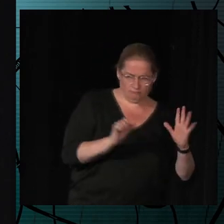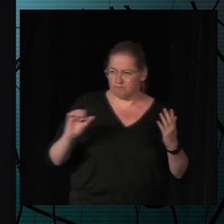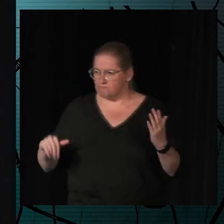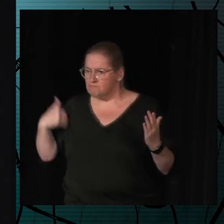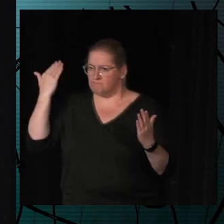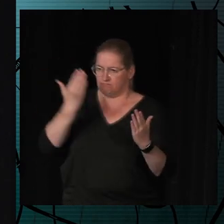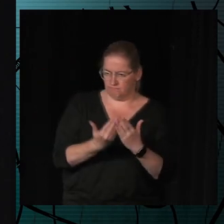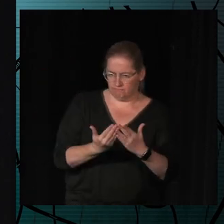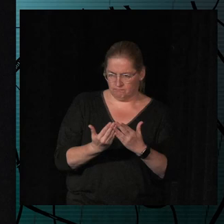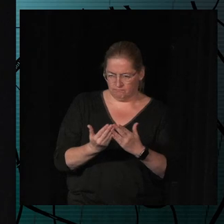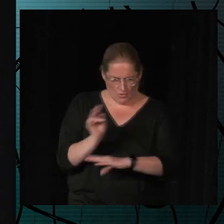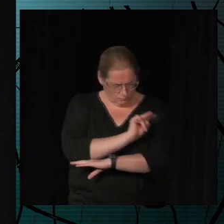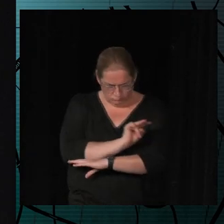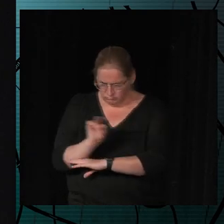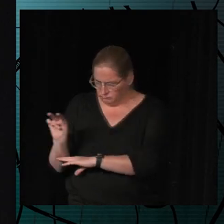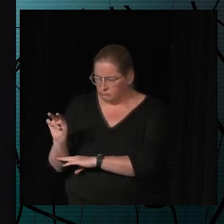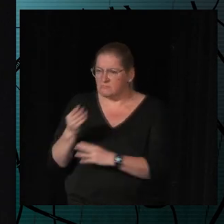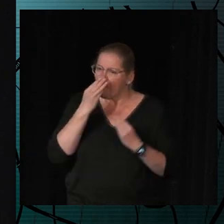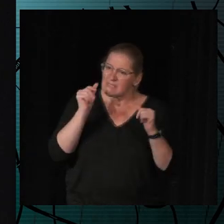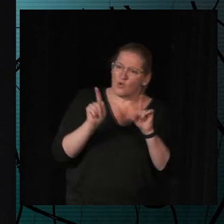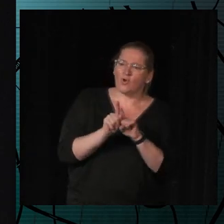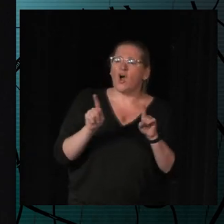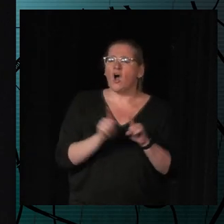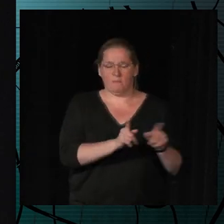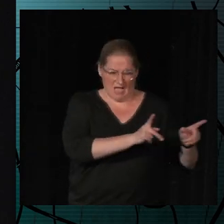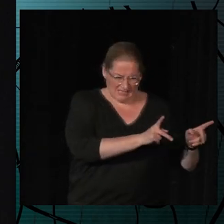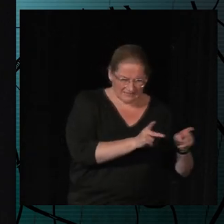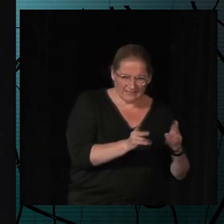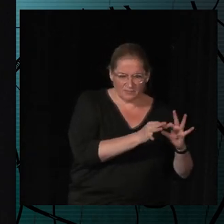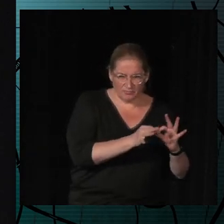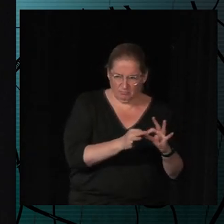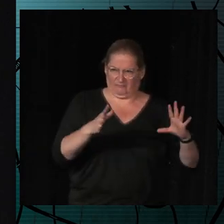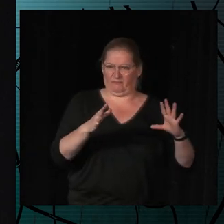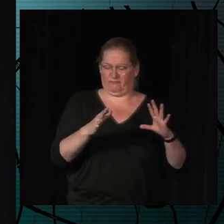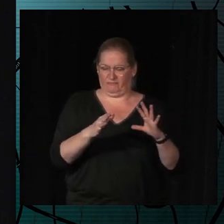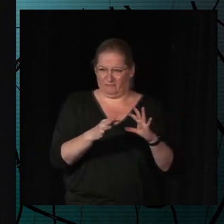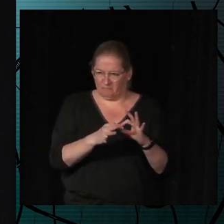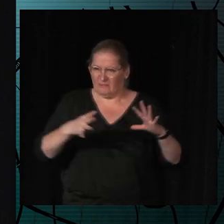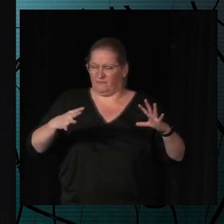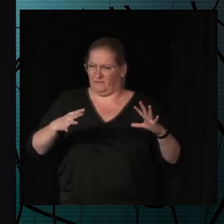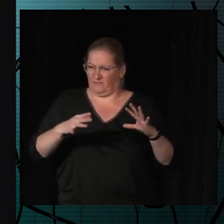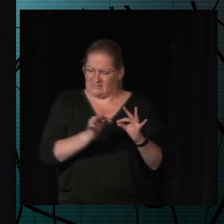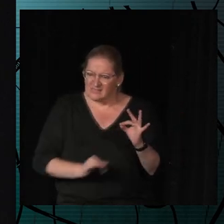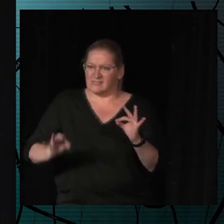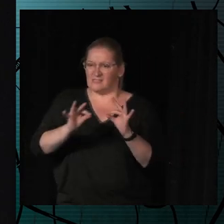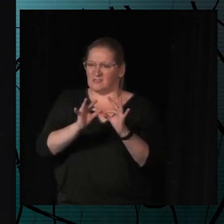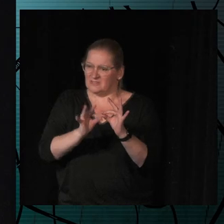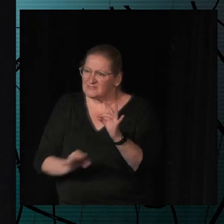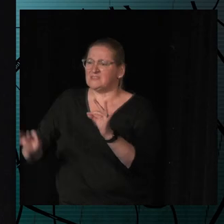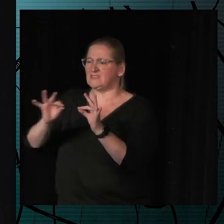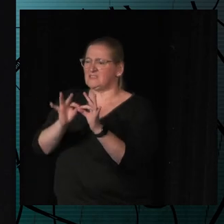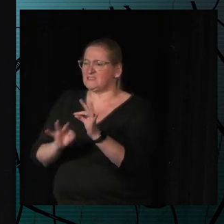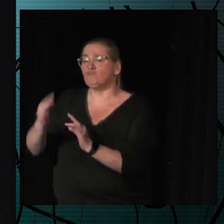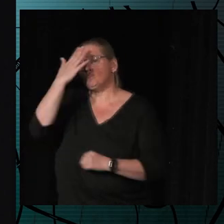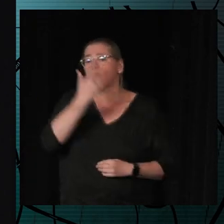regarde il y a des des grandes tendances de de fracture au sein de la série Resident Evil avec des des génération des cycles on connaît les